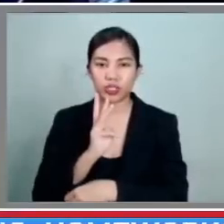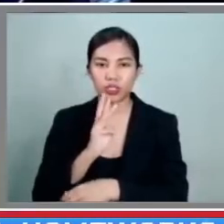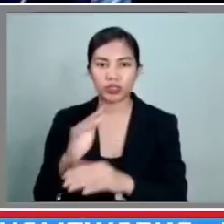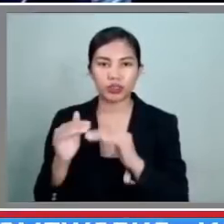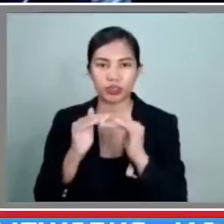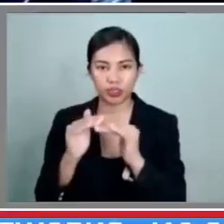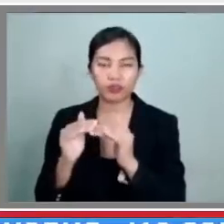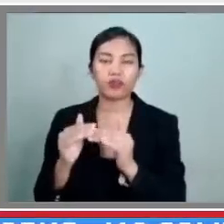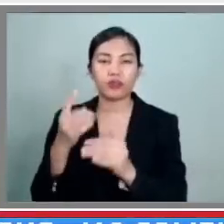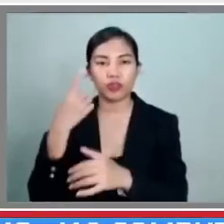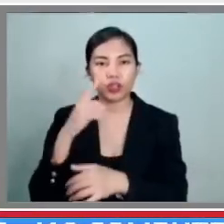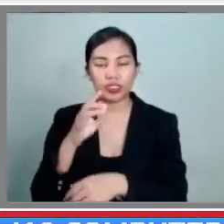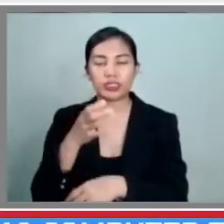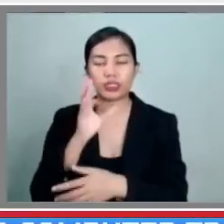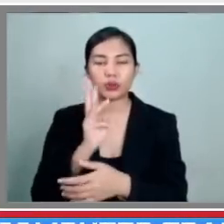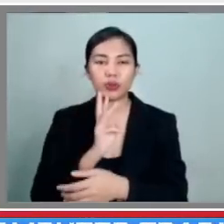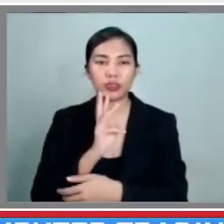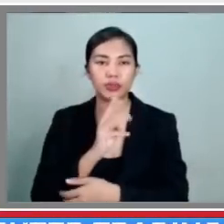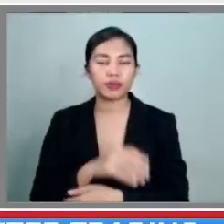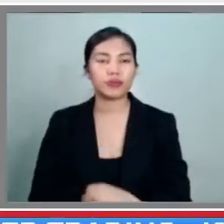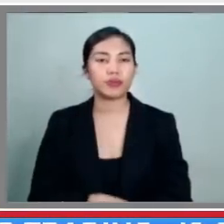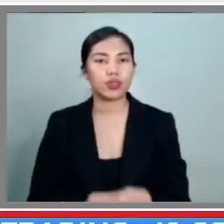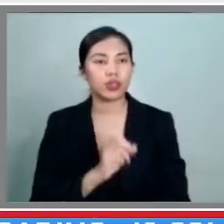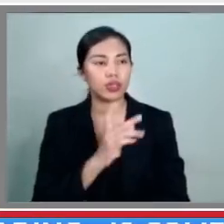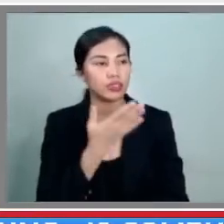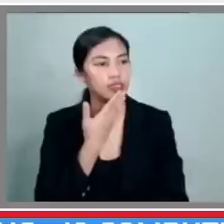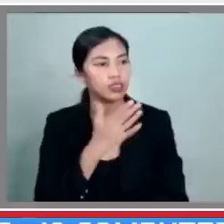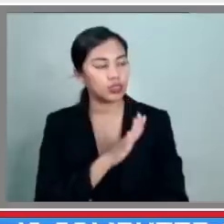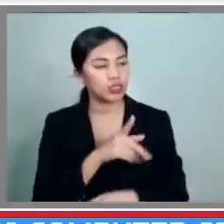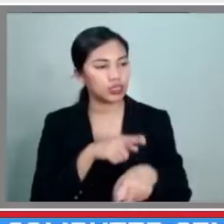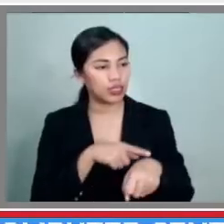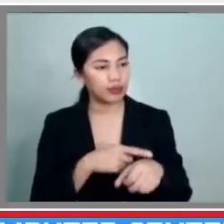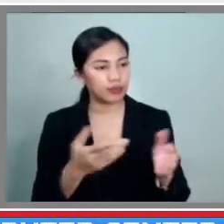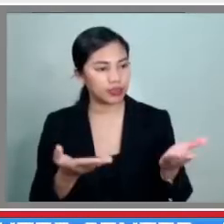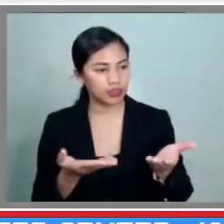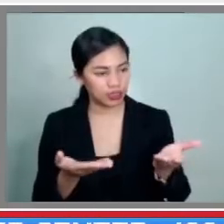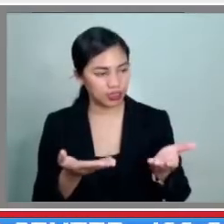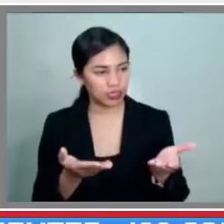All right, marami pong salamat sa inyo pong binigay sa aming oras sa Balitang Hali, sir.